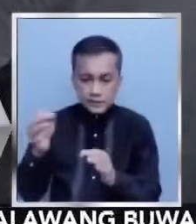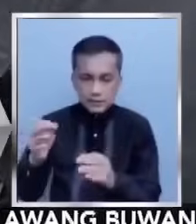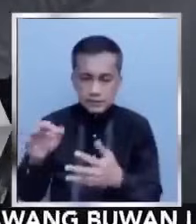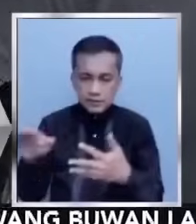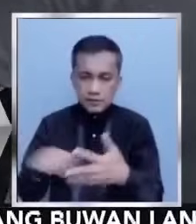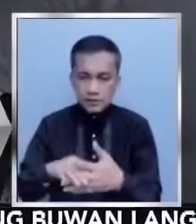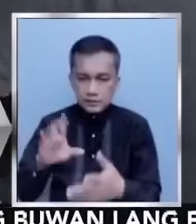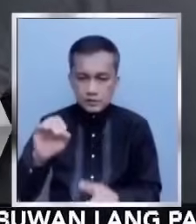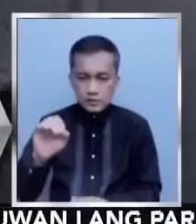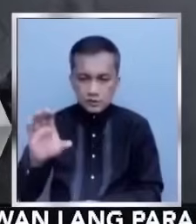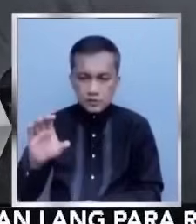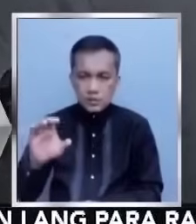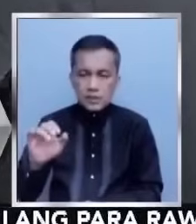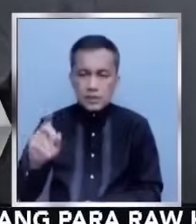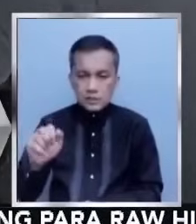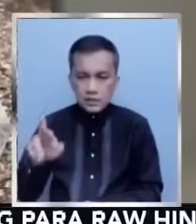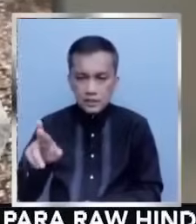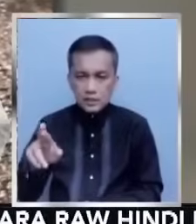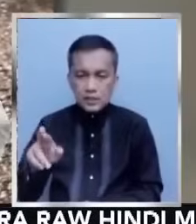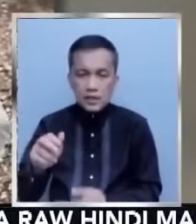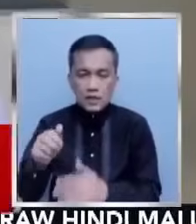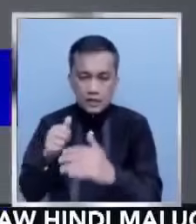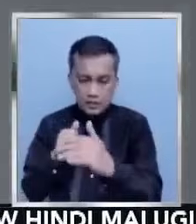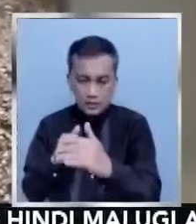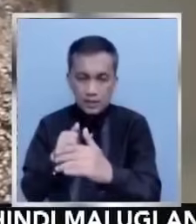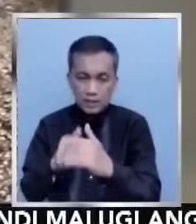Abra at Ilocos Norte ayon sa COMELEC.